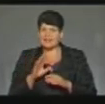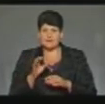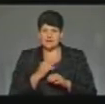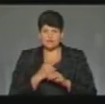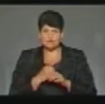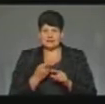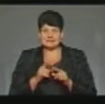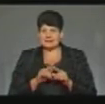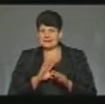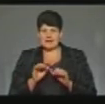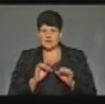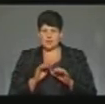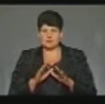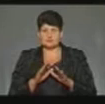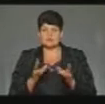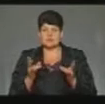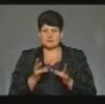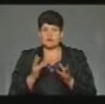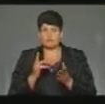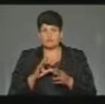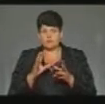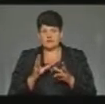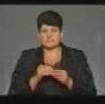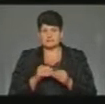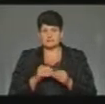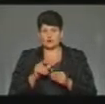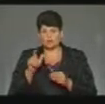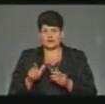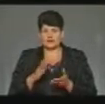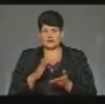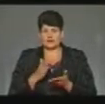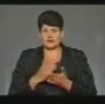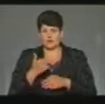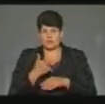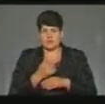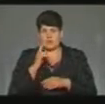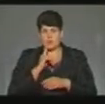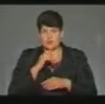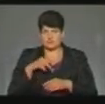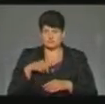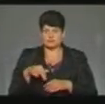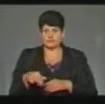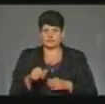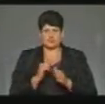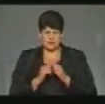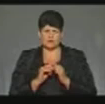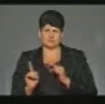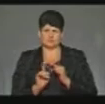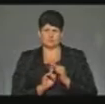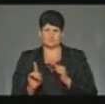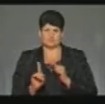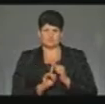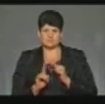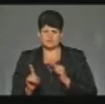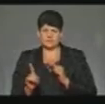це нерегульований. Перевагу має, в принципі, пішохід, коли виходить на зебру. Частенько їжджу даною ділянкою дороги,